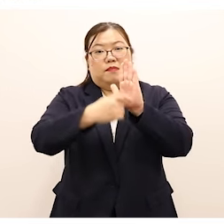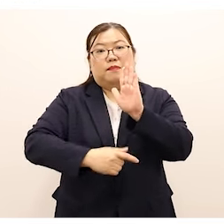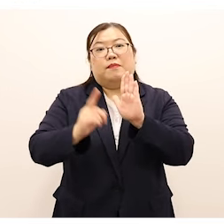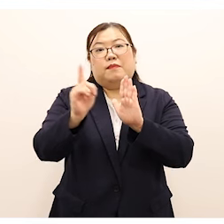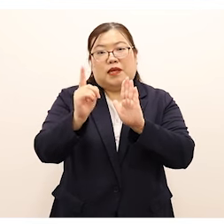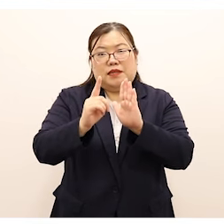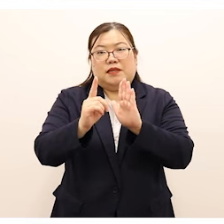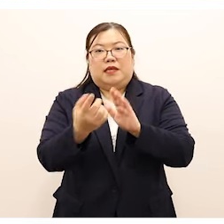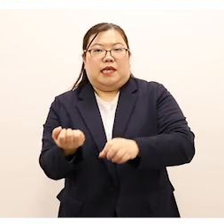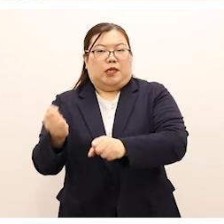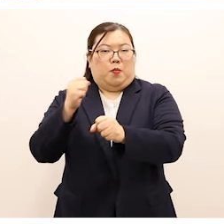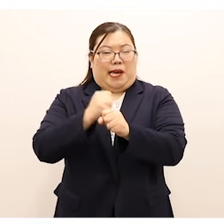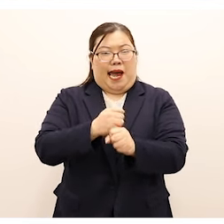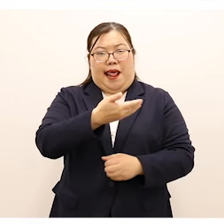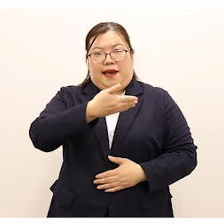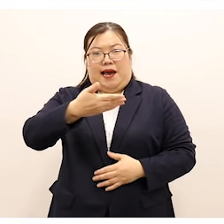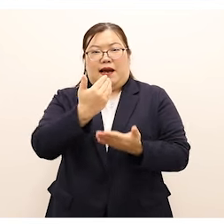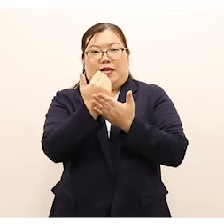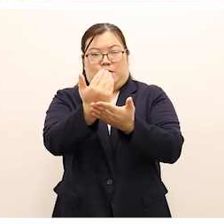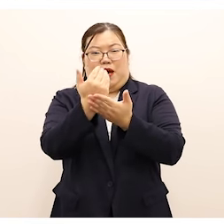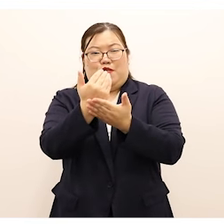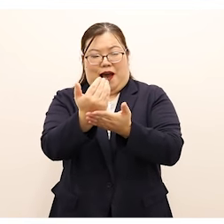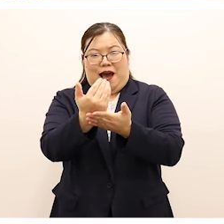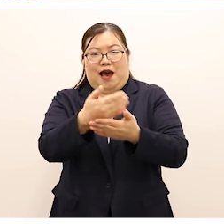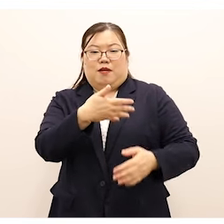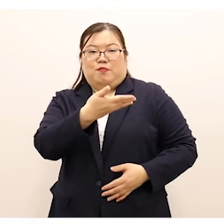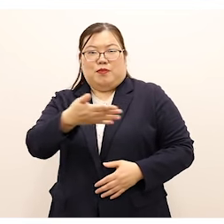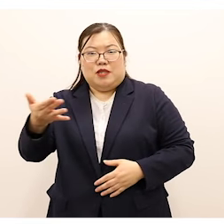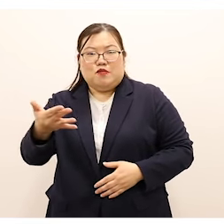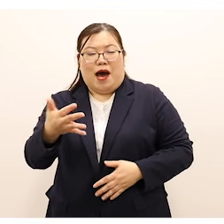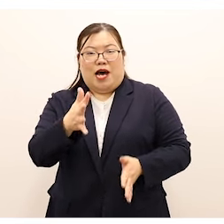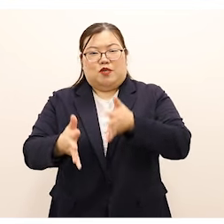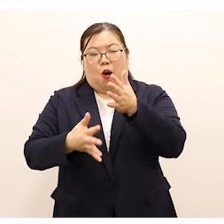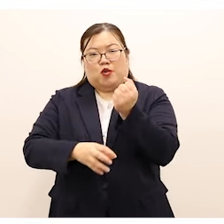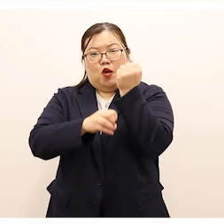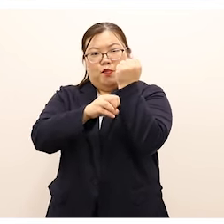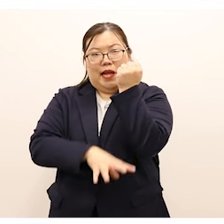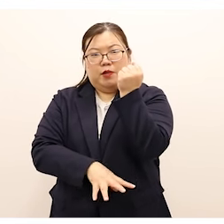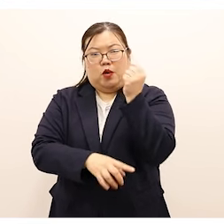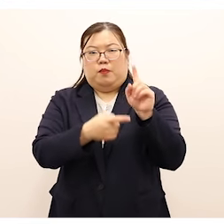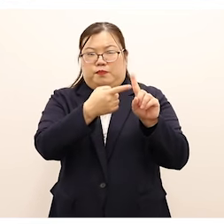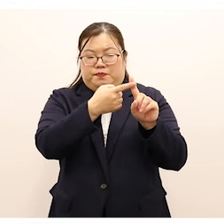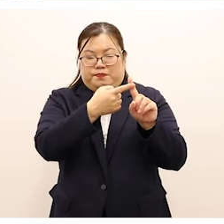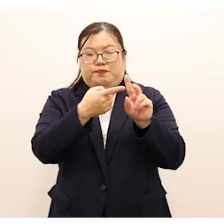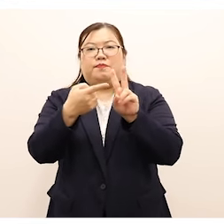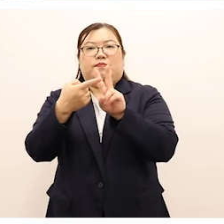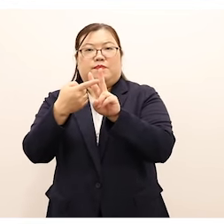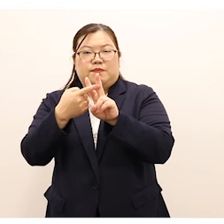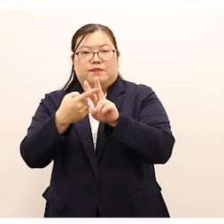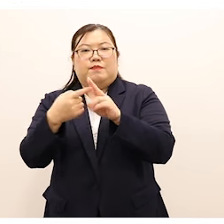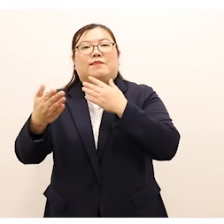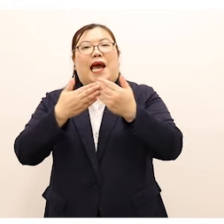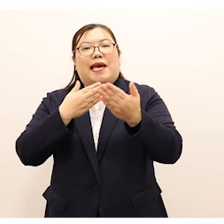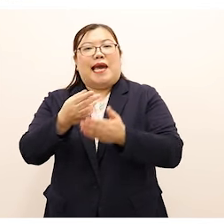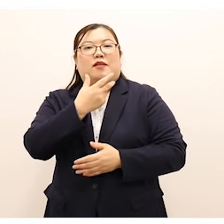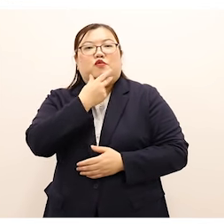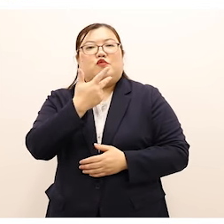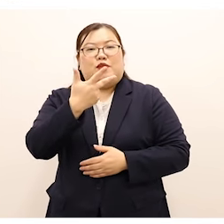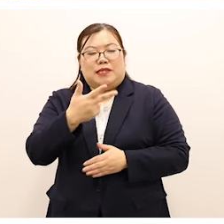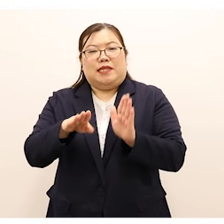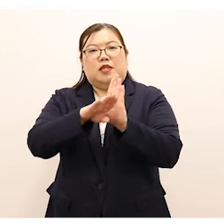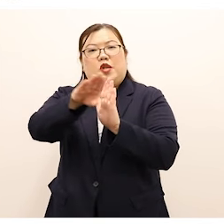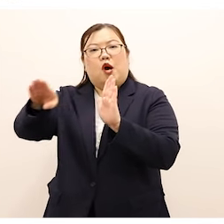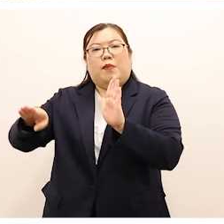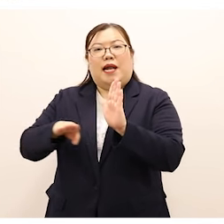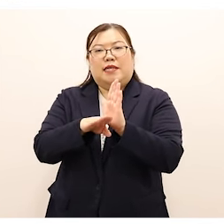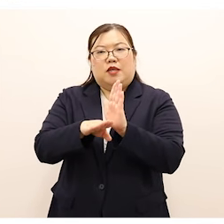ありますよみがえれ霞ヶ浦、水はスポーツの源、体験する福祉、ノーマライゼーションの実